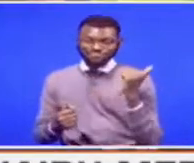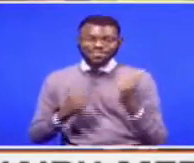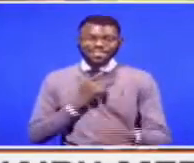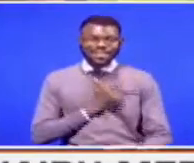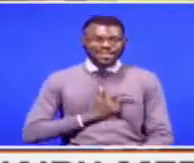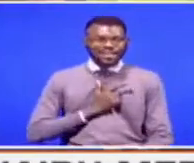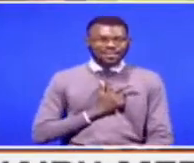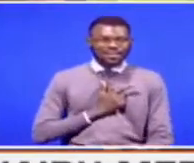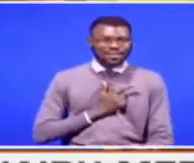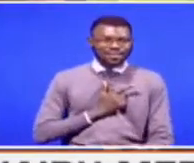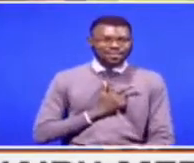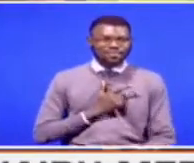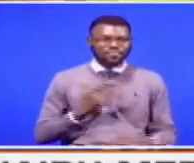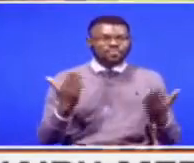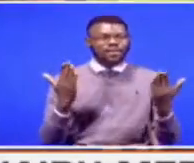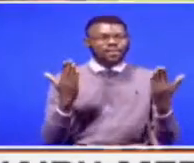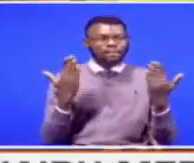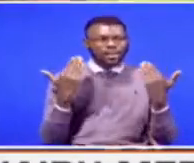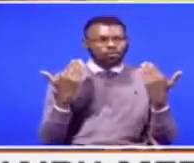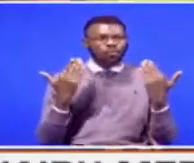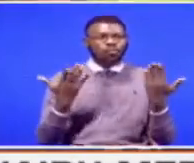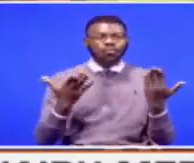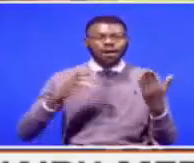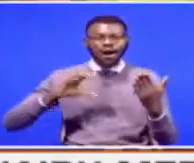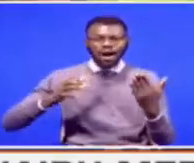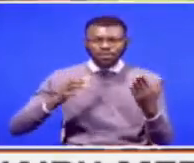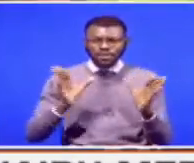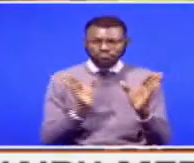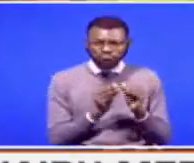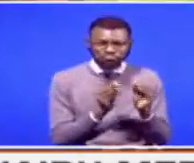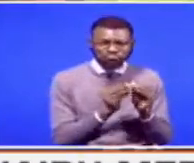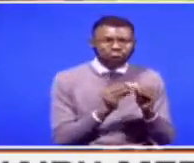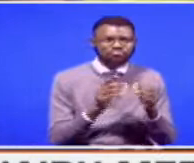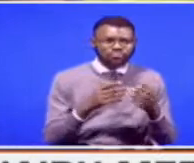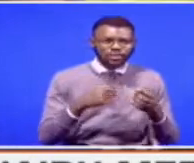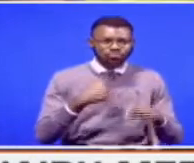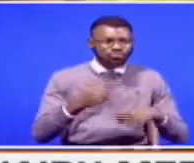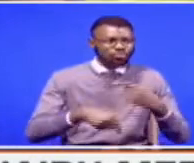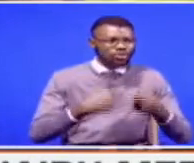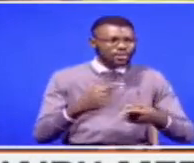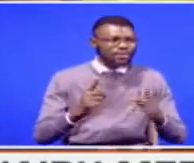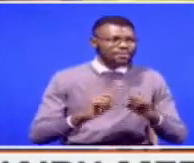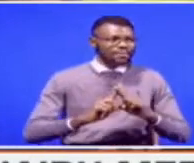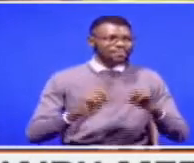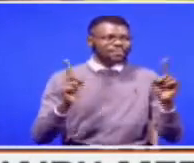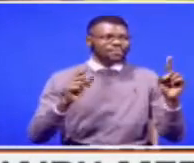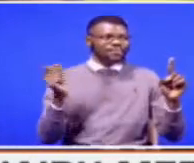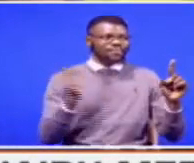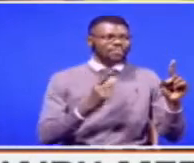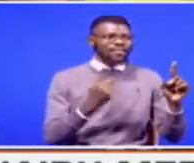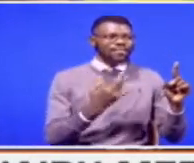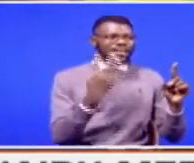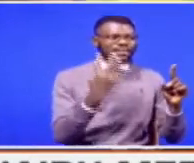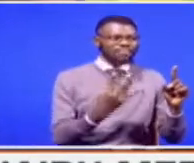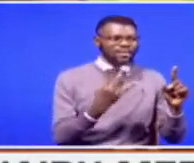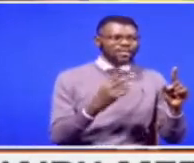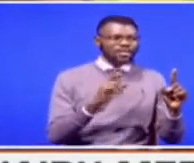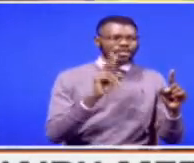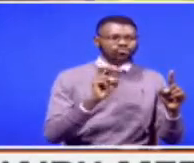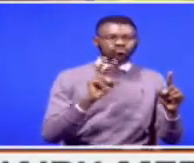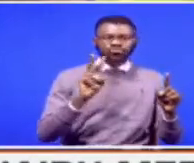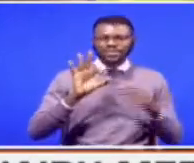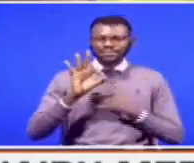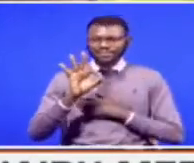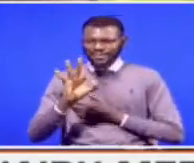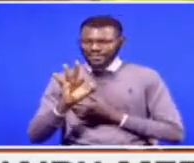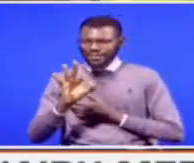the Meru County Executive Cabinet meetings have been ongoing, but from the month of April 2023,